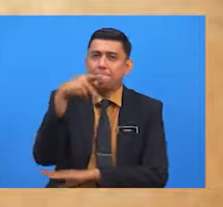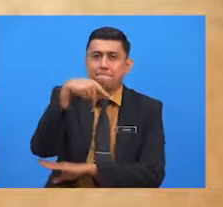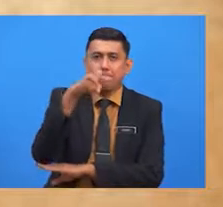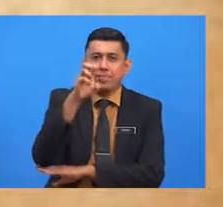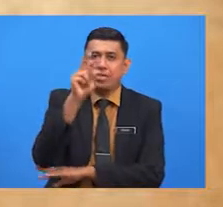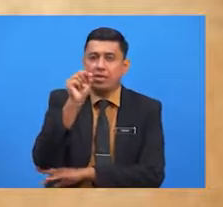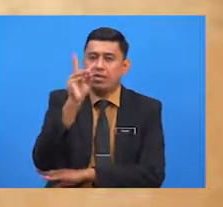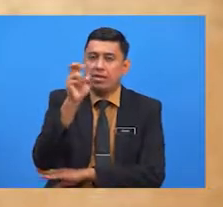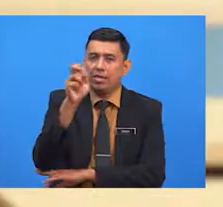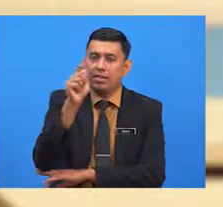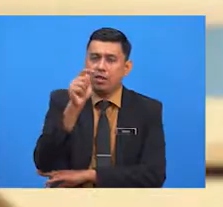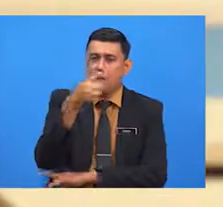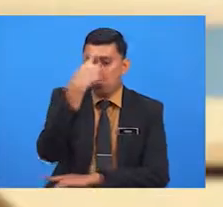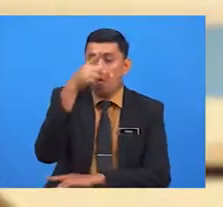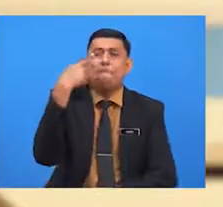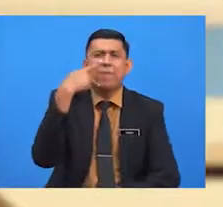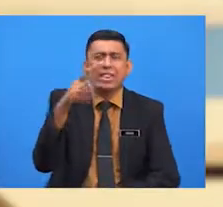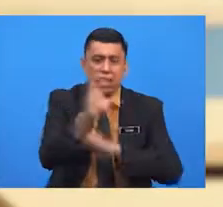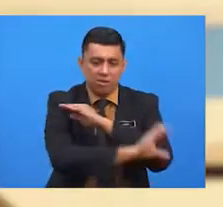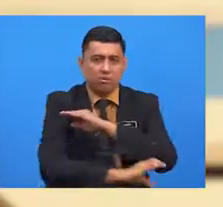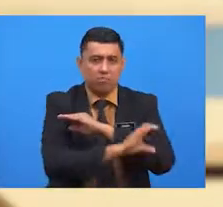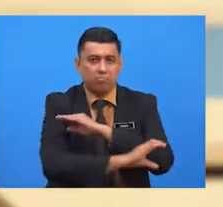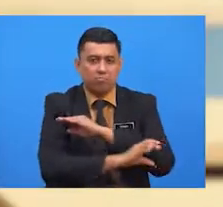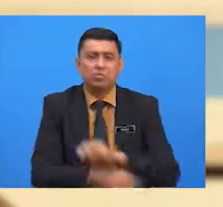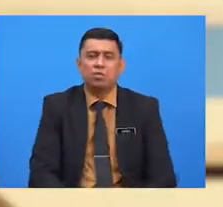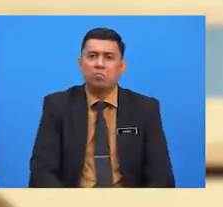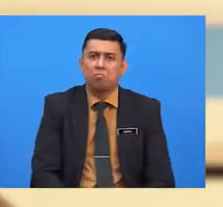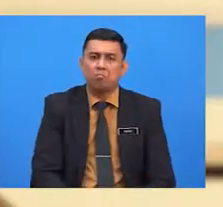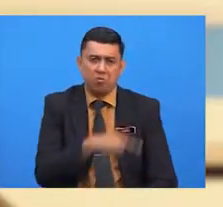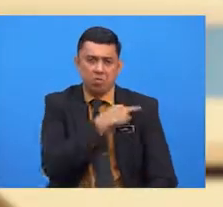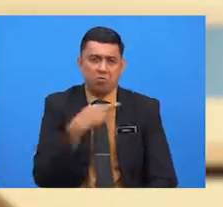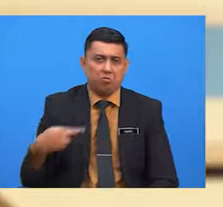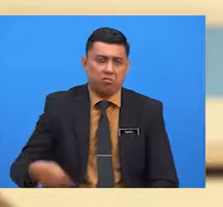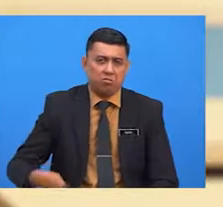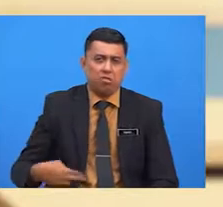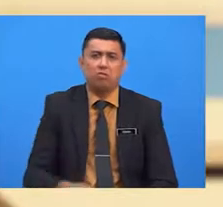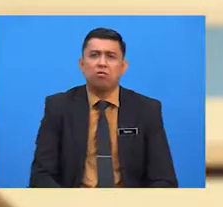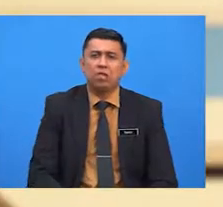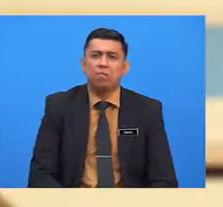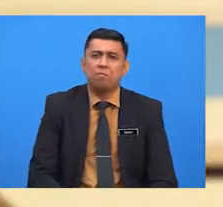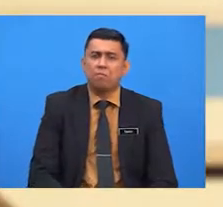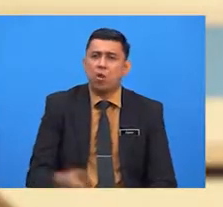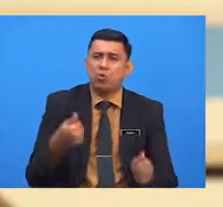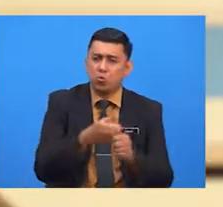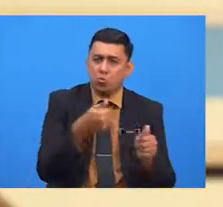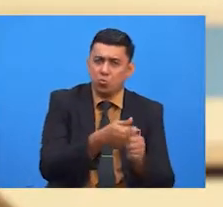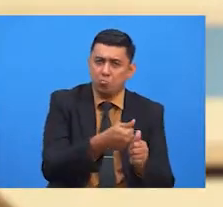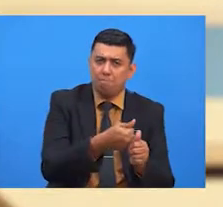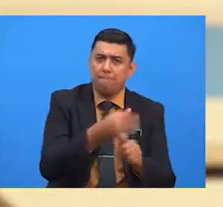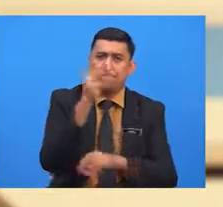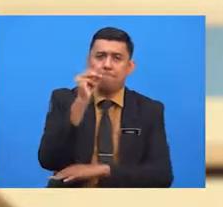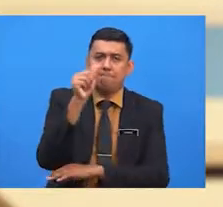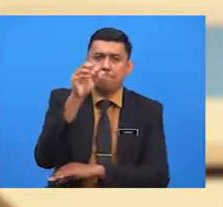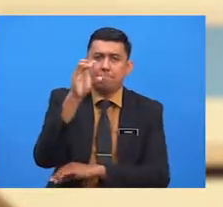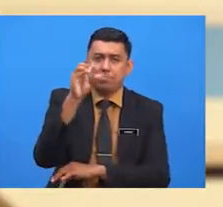memerintah negara kota. Raja juga turut menggunakan unsur magis dan mendakwa dirinya